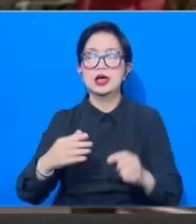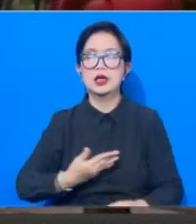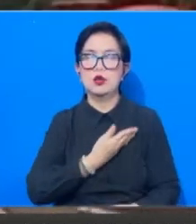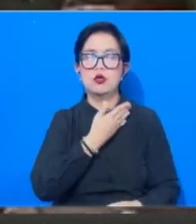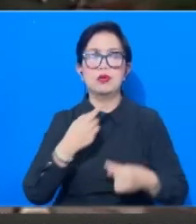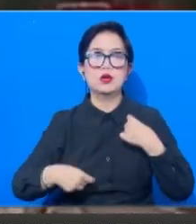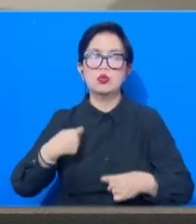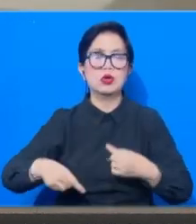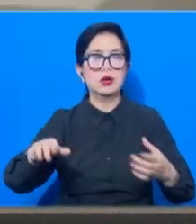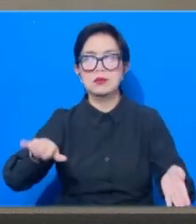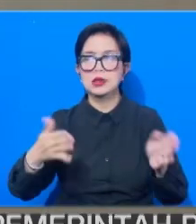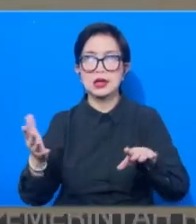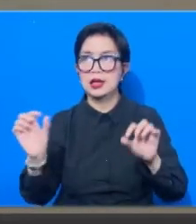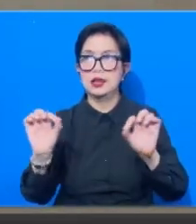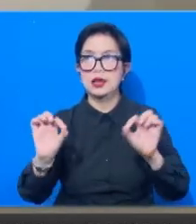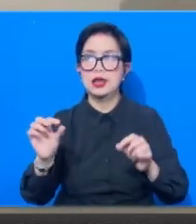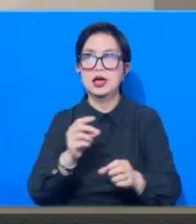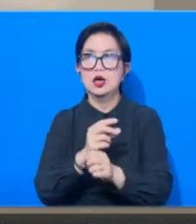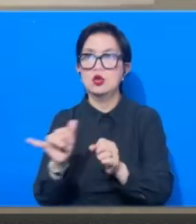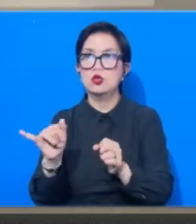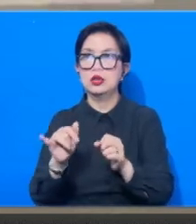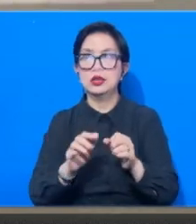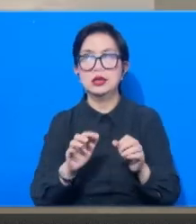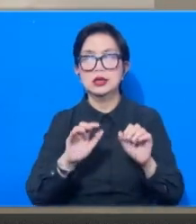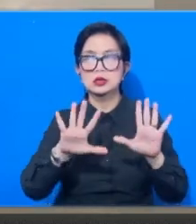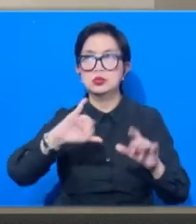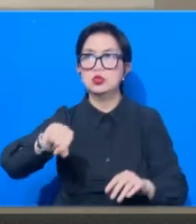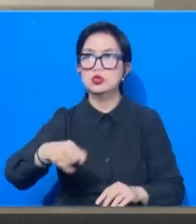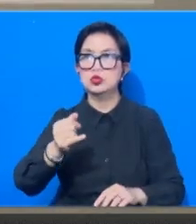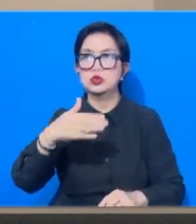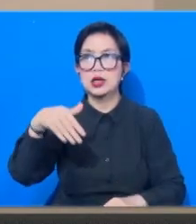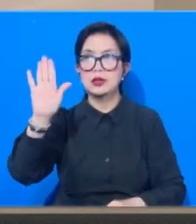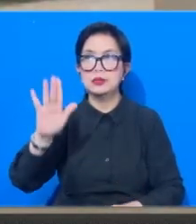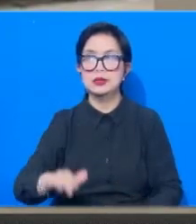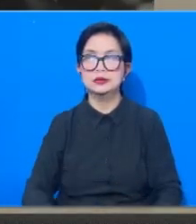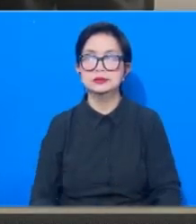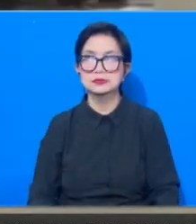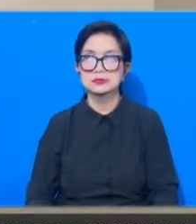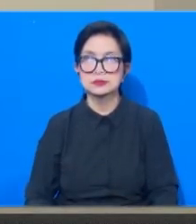jiwa dalam kejadian ini. Kerugian ditaksir mencapai puluhan juta rupiah.